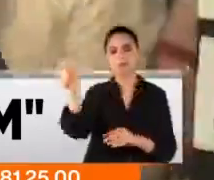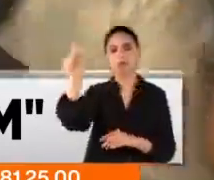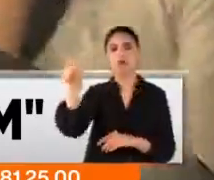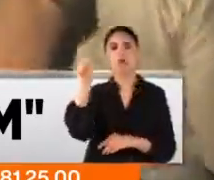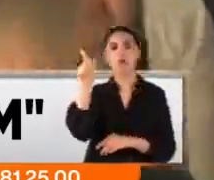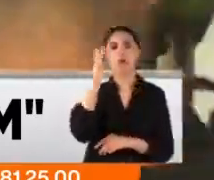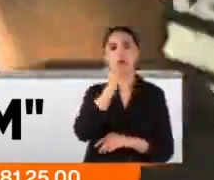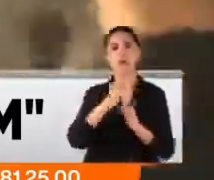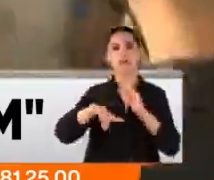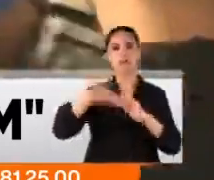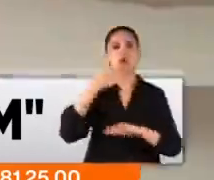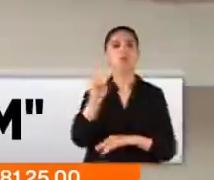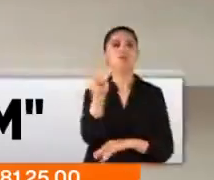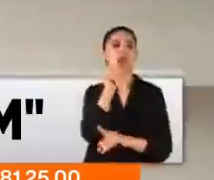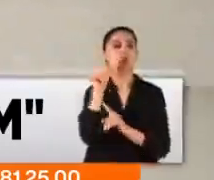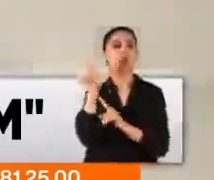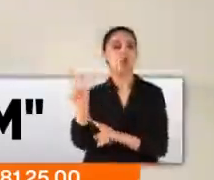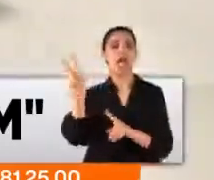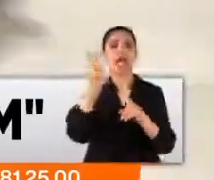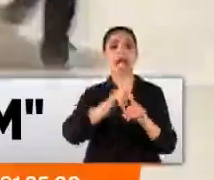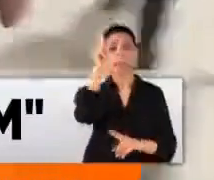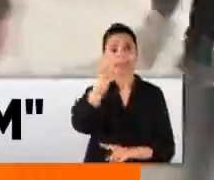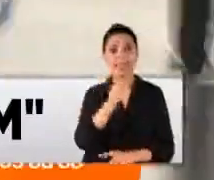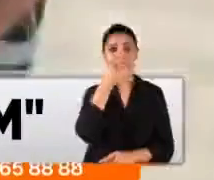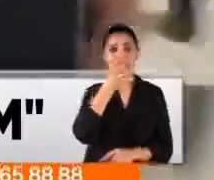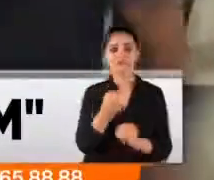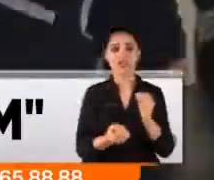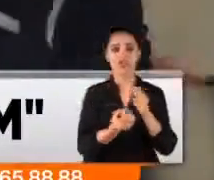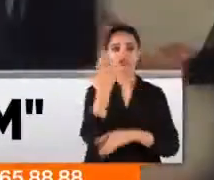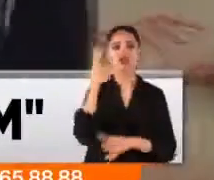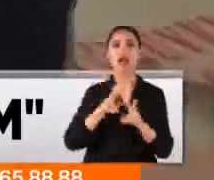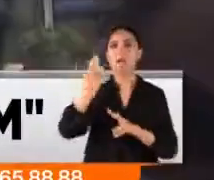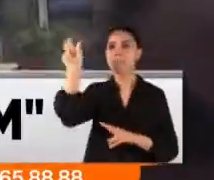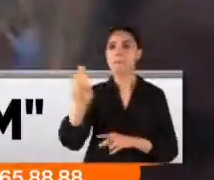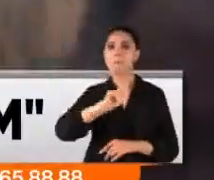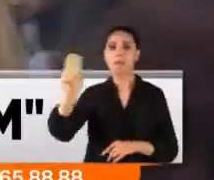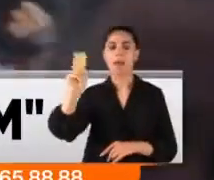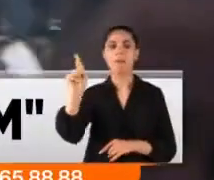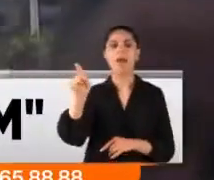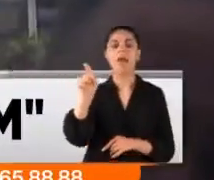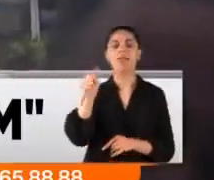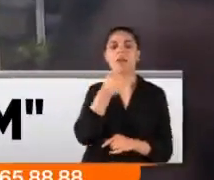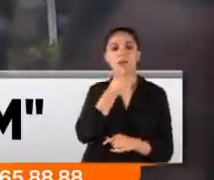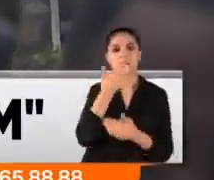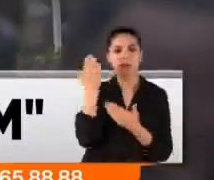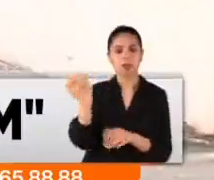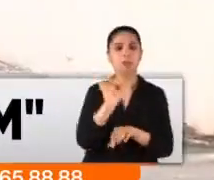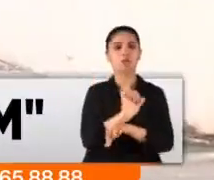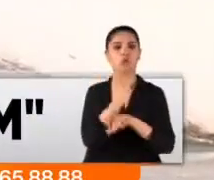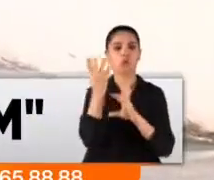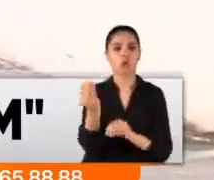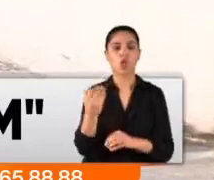rüyası üç yıl sonra son buldu emniyetteki ilk ifadeleri ortaya çıkan Mehmet Aydın namıdiğer tosuncuk